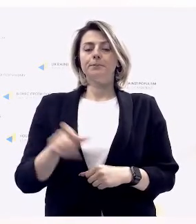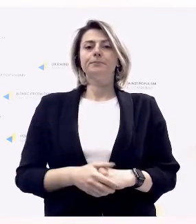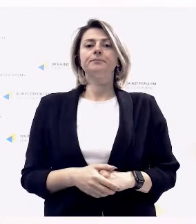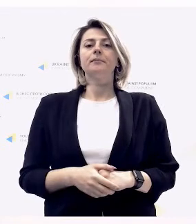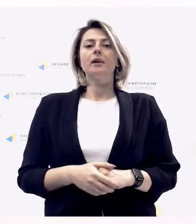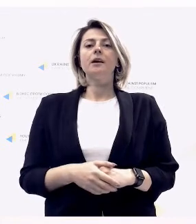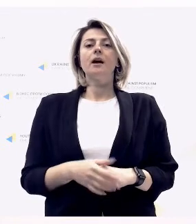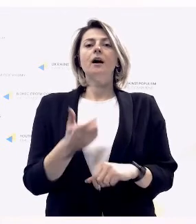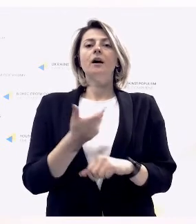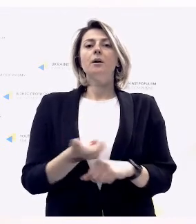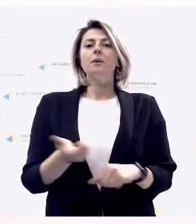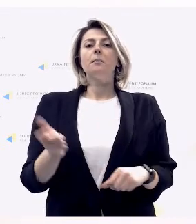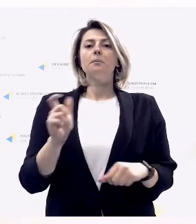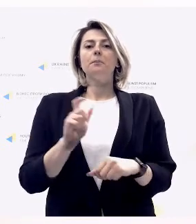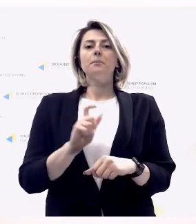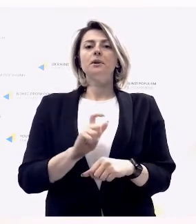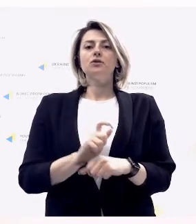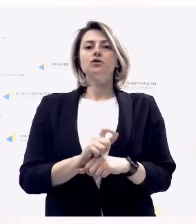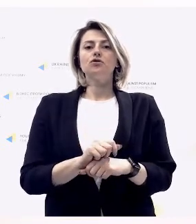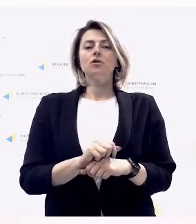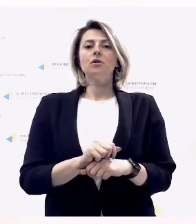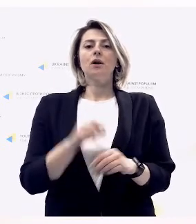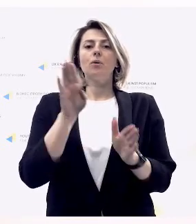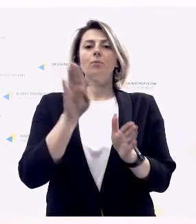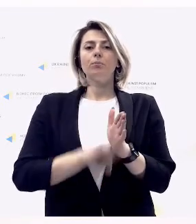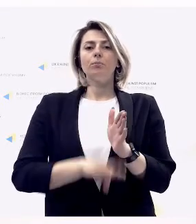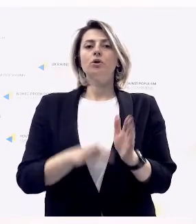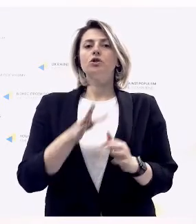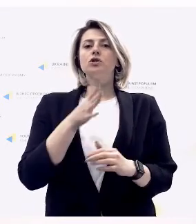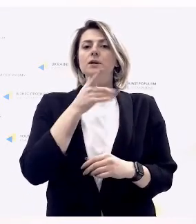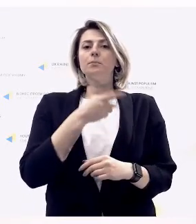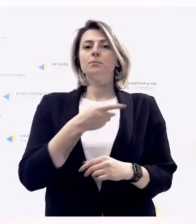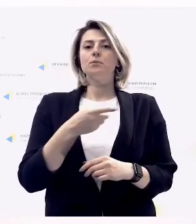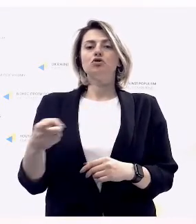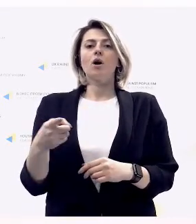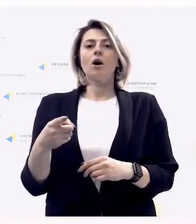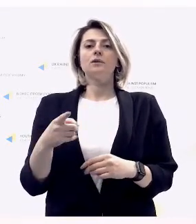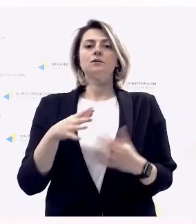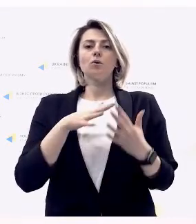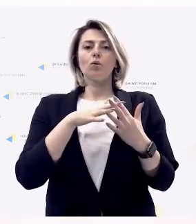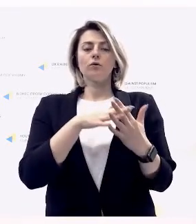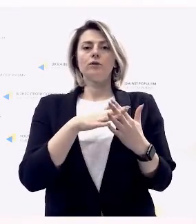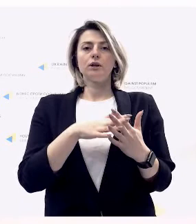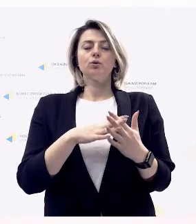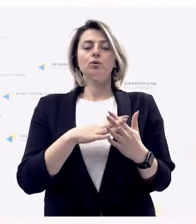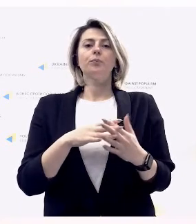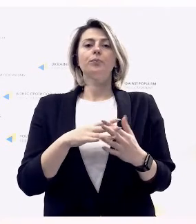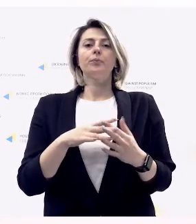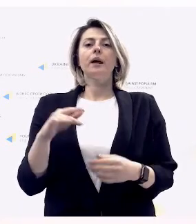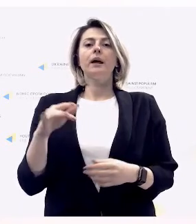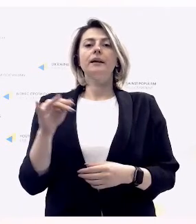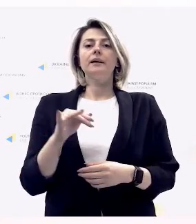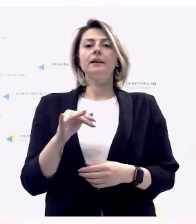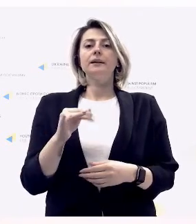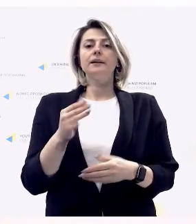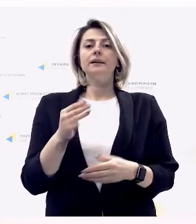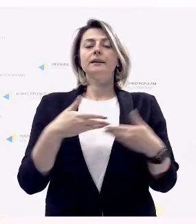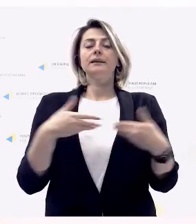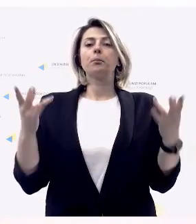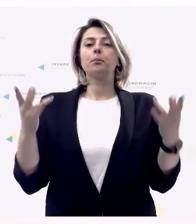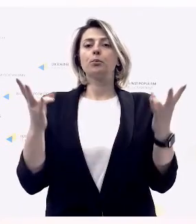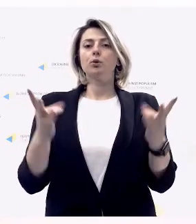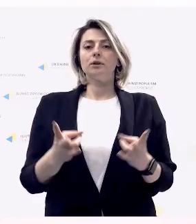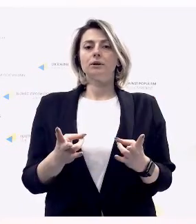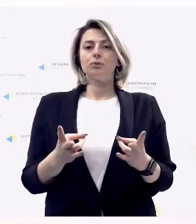більше погоршилися під час конфлікту, і мова йде про, нам